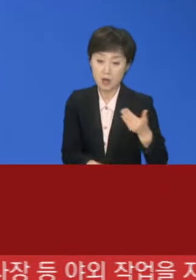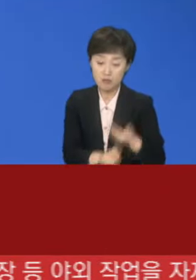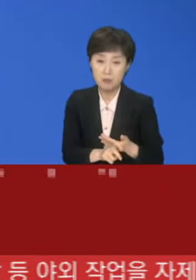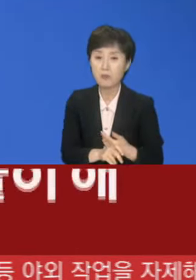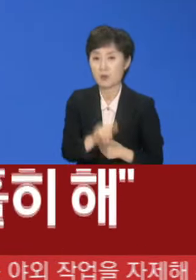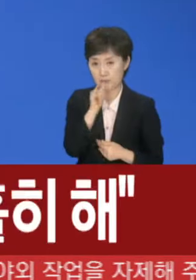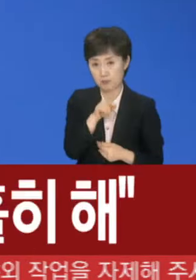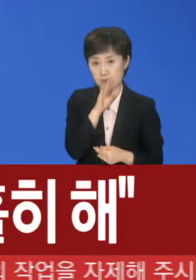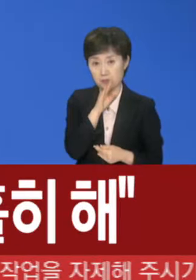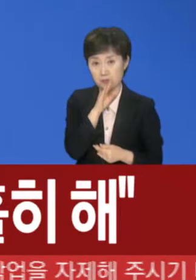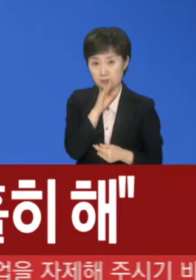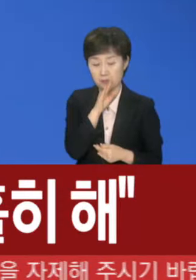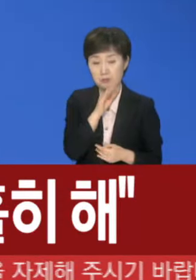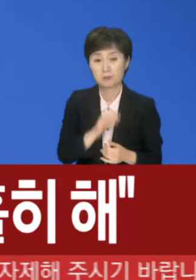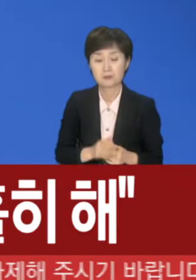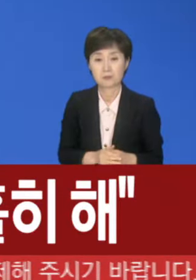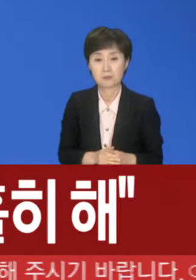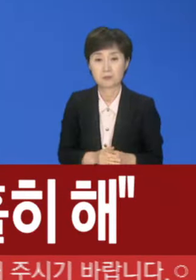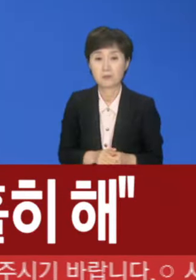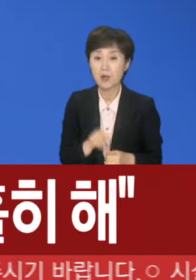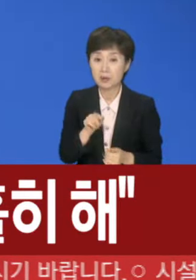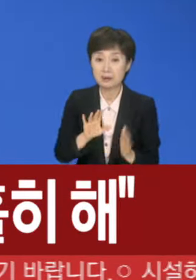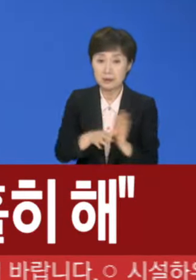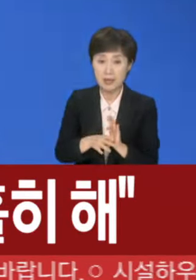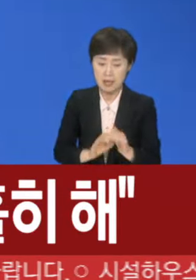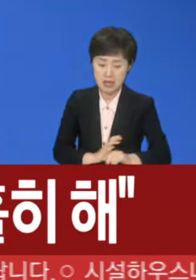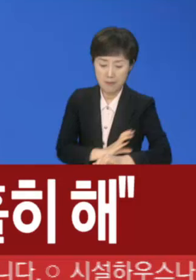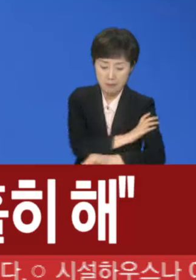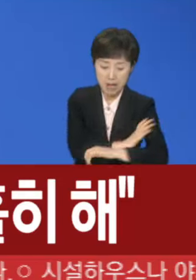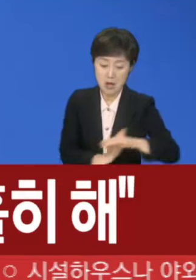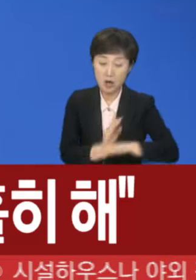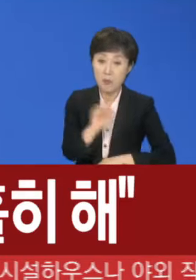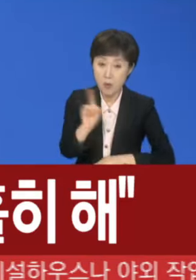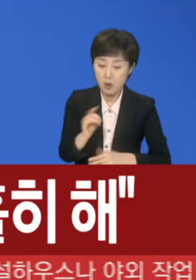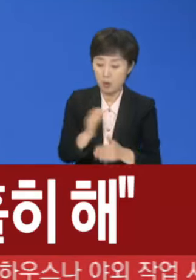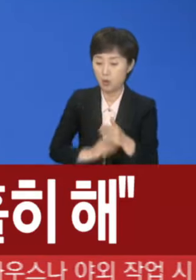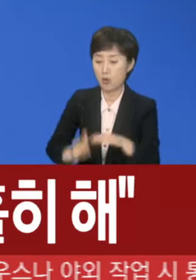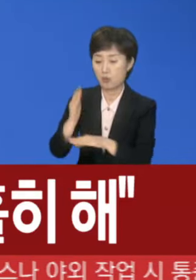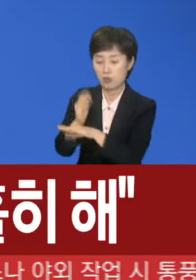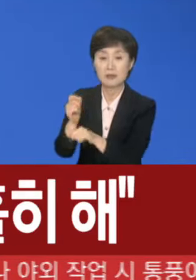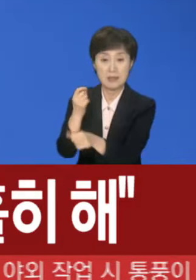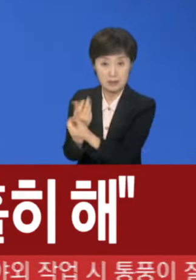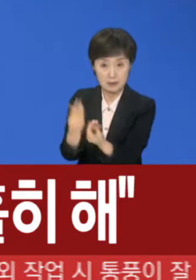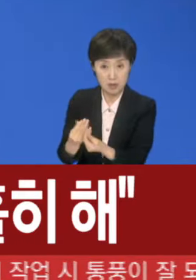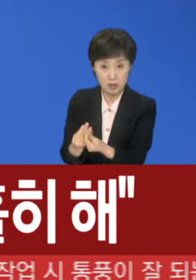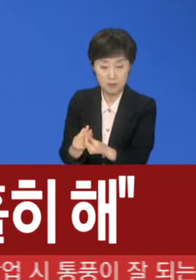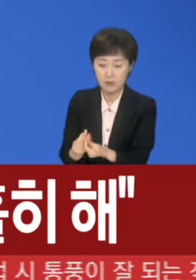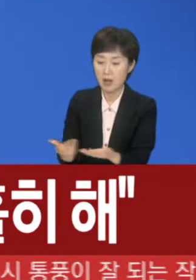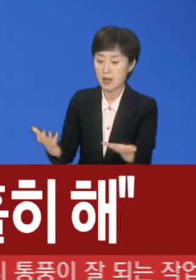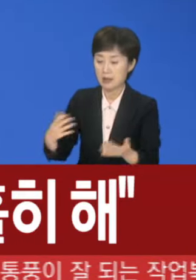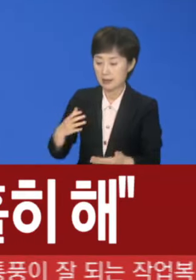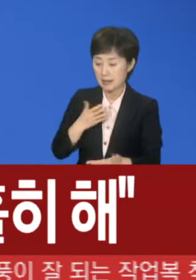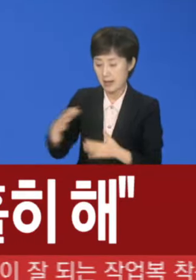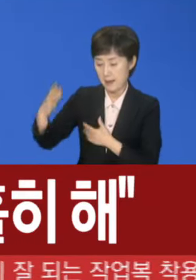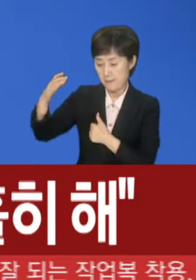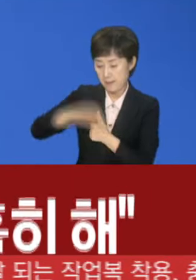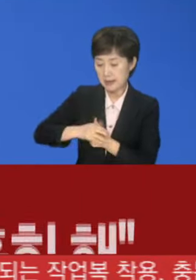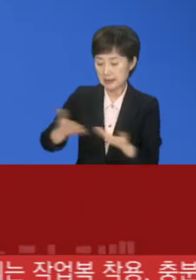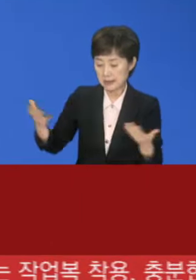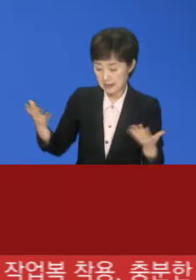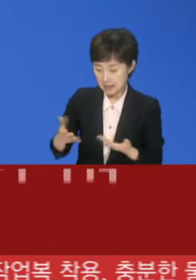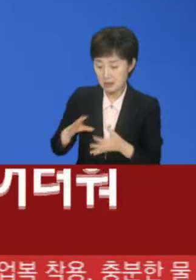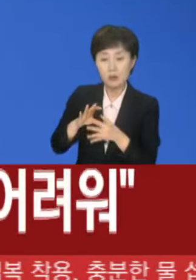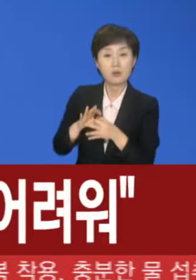하는 경우에 성립하는데, 여기에서의 직권남용이란 공무원이 일반적 직무권한에 속하는 사항에